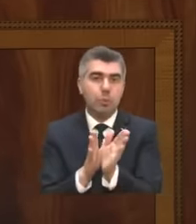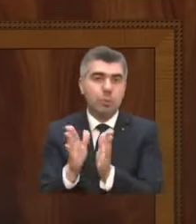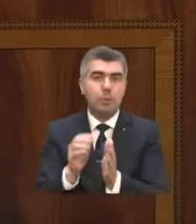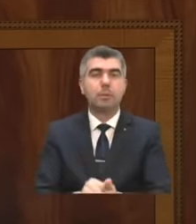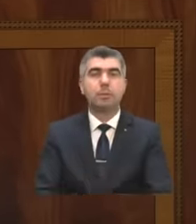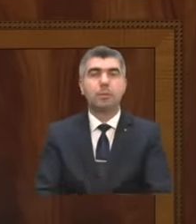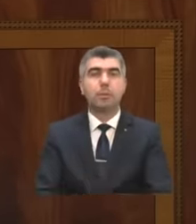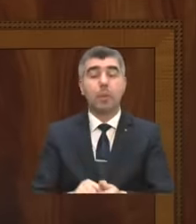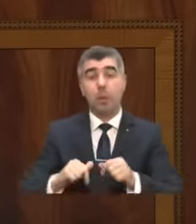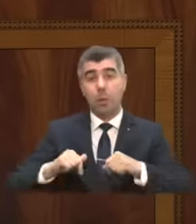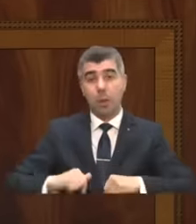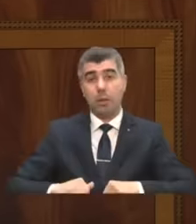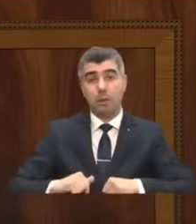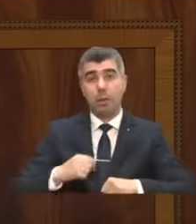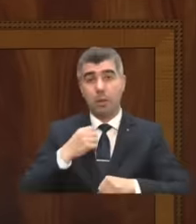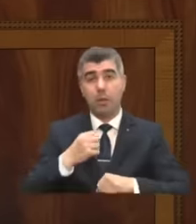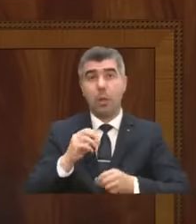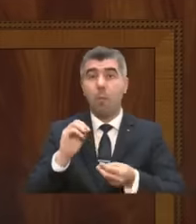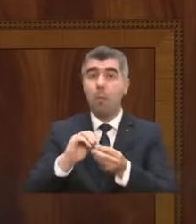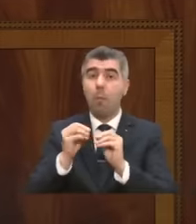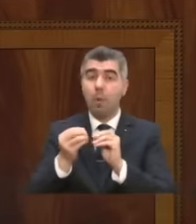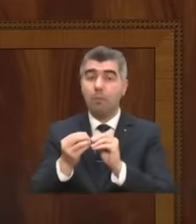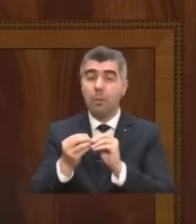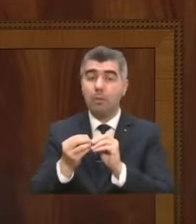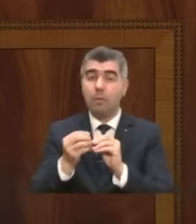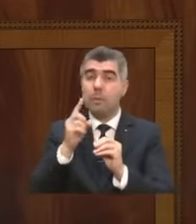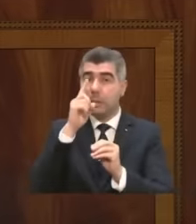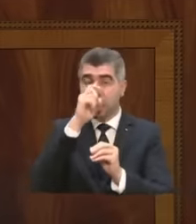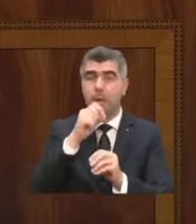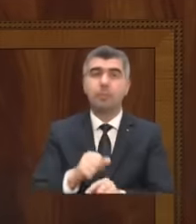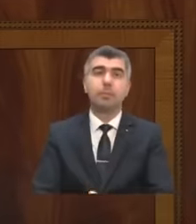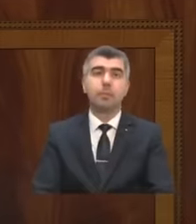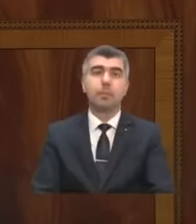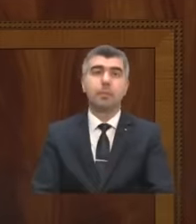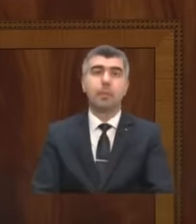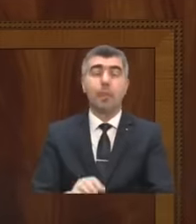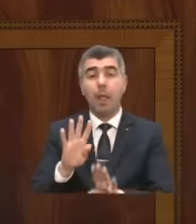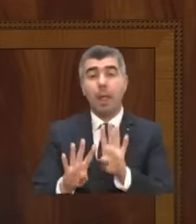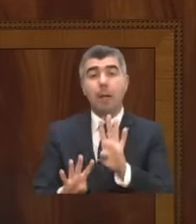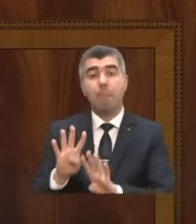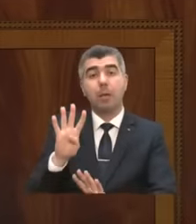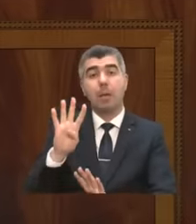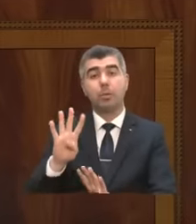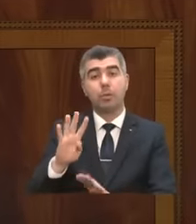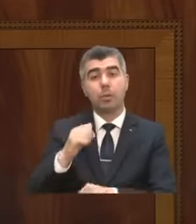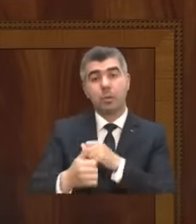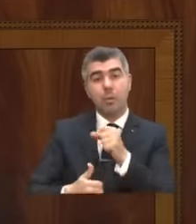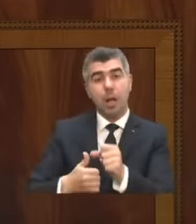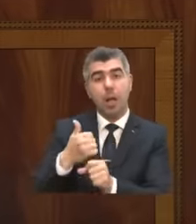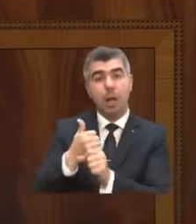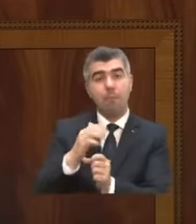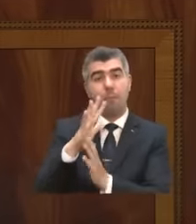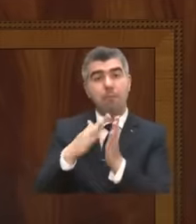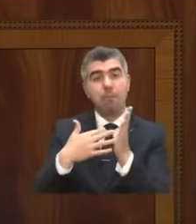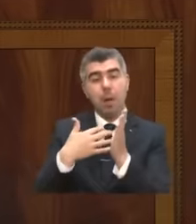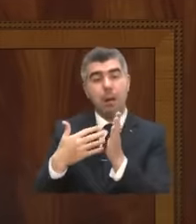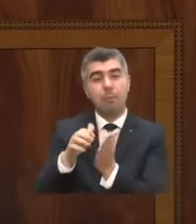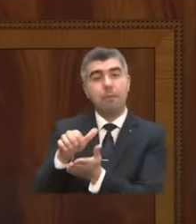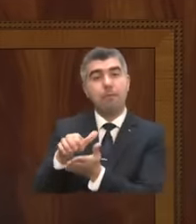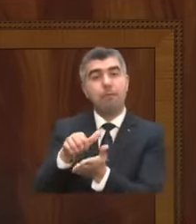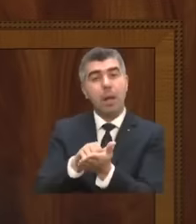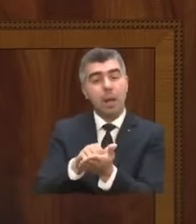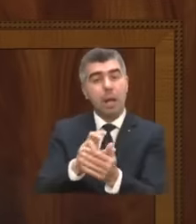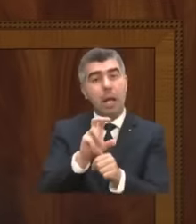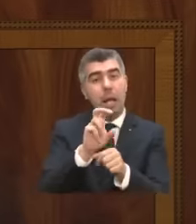السيده الوزيره على صواب راه مشكله، انا كنعتبرها دعوه للفتنه. 14 سنه والمخطط الاخضر ينعم في استقرار اداري وسياسي واقطاعي،